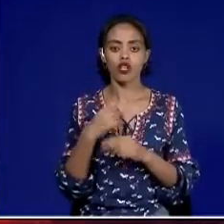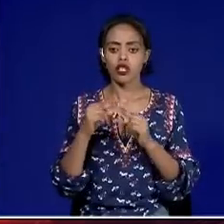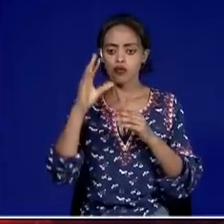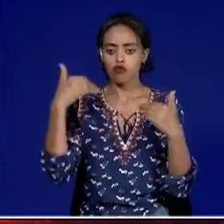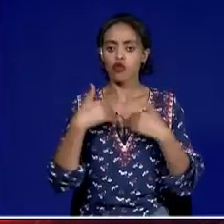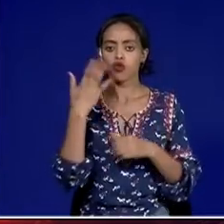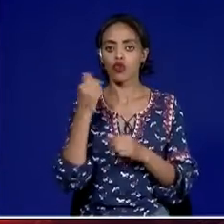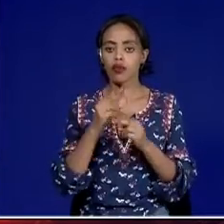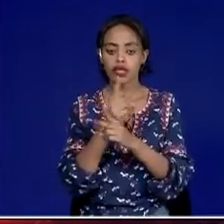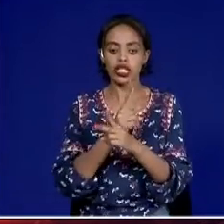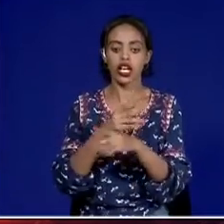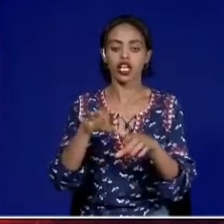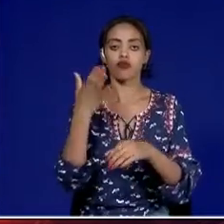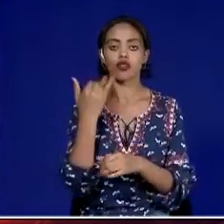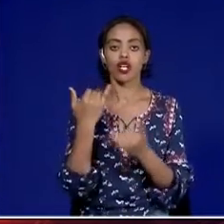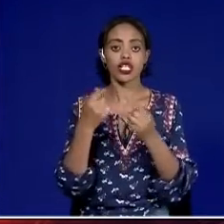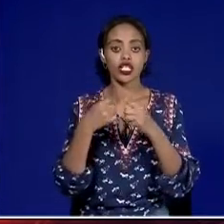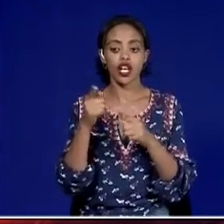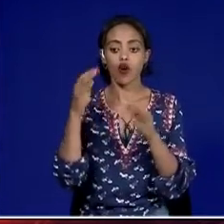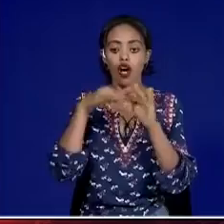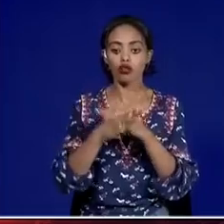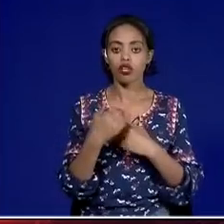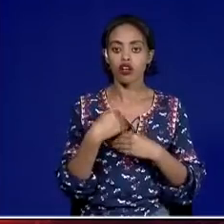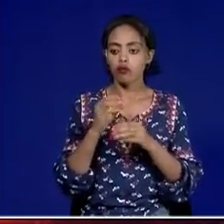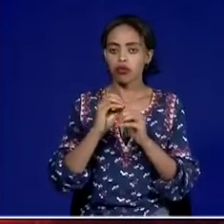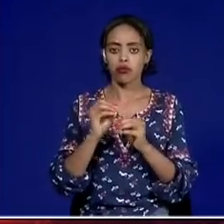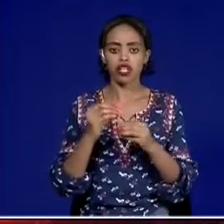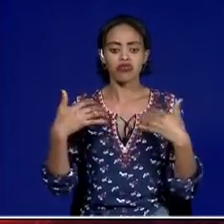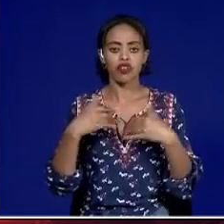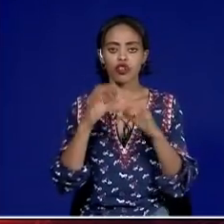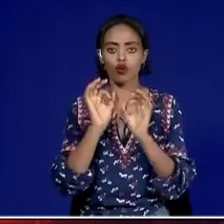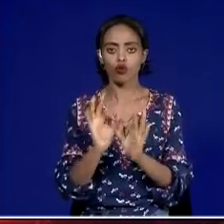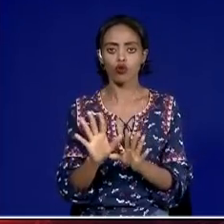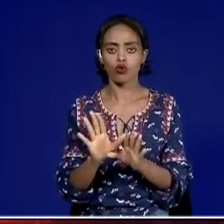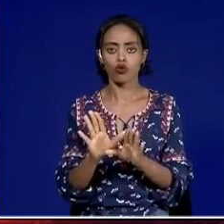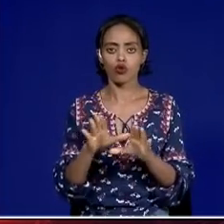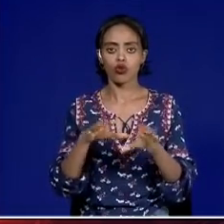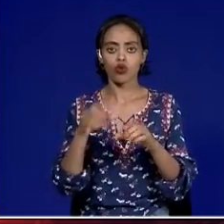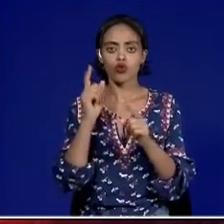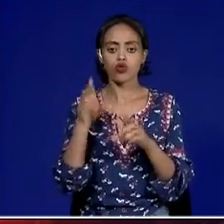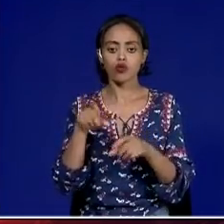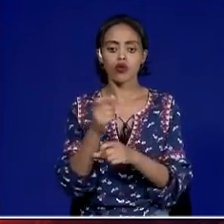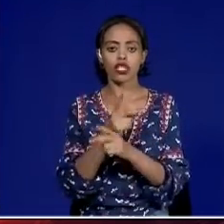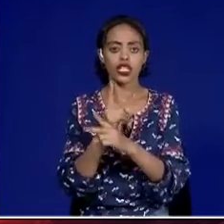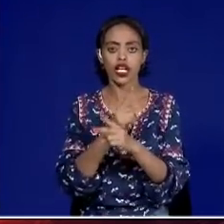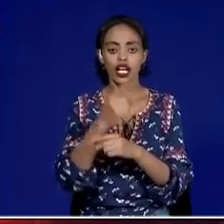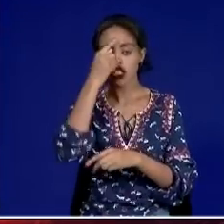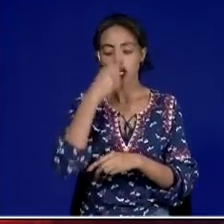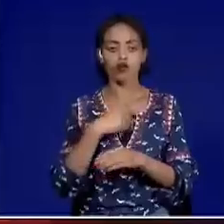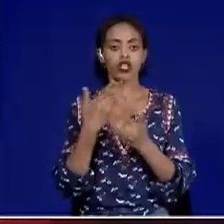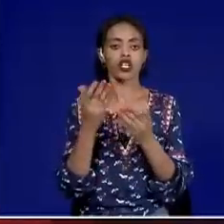ለግድሊ ጥንቃቐ እውን ይገብር ነይሩ። ኣዚ ግን ኣዋግዋን ኣትዮም ዝተሃለ ምንም ዓይነት ፍርሕም የብሉ ክገብሮ ካብኡ ልፅበ ጥንቃቐም ይገብር የ ዝኣምኖ ነገር